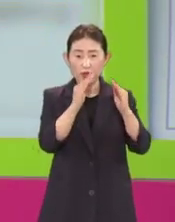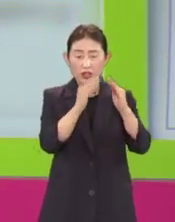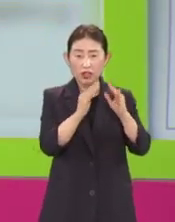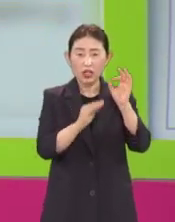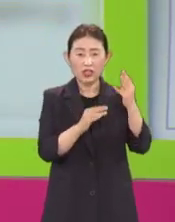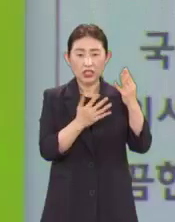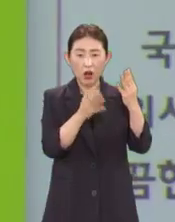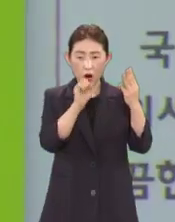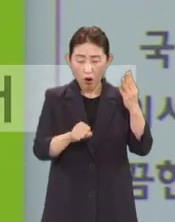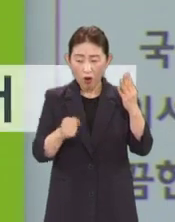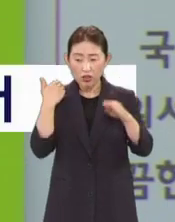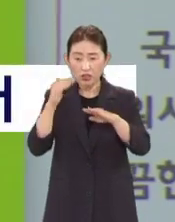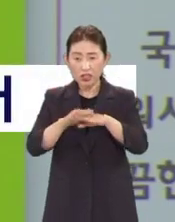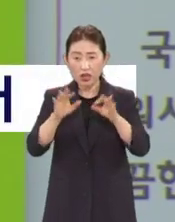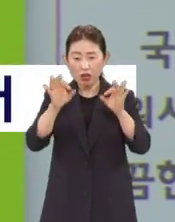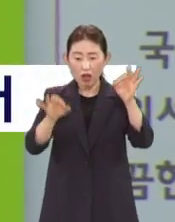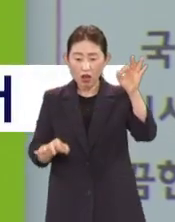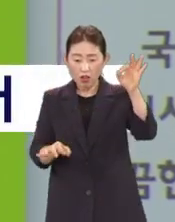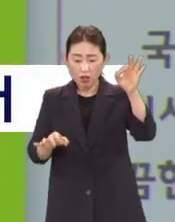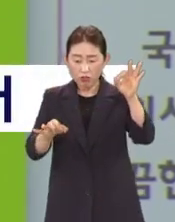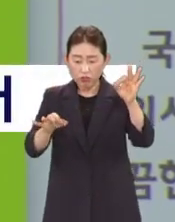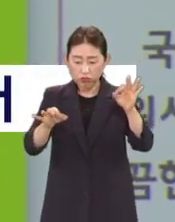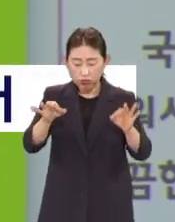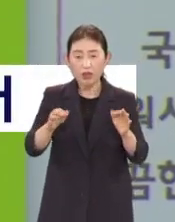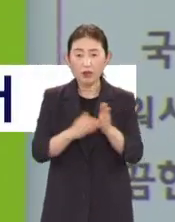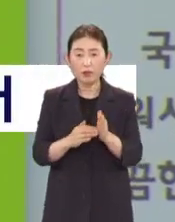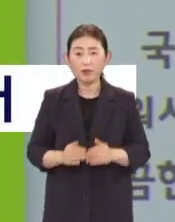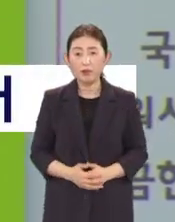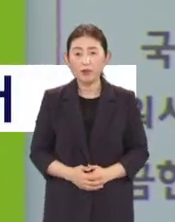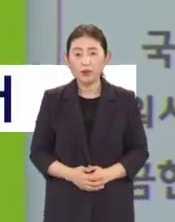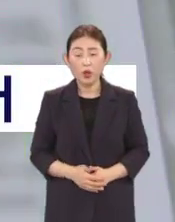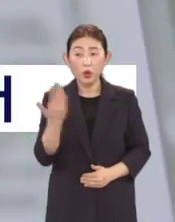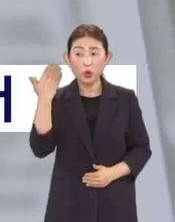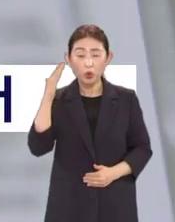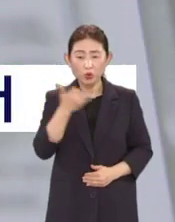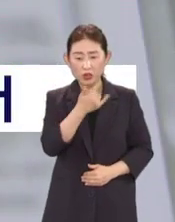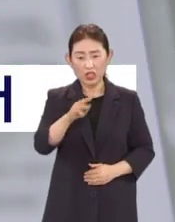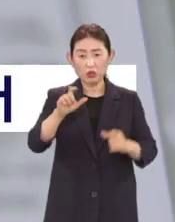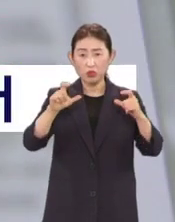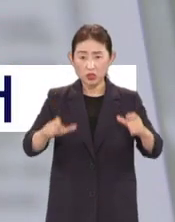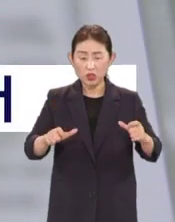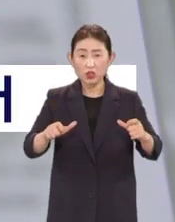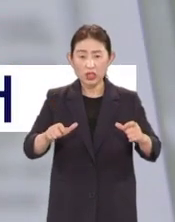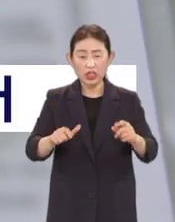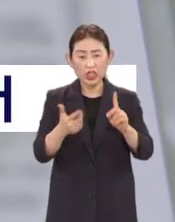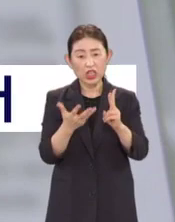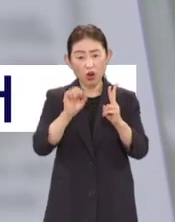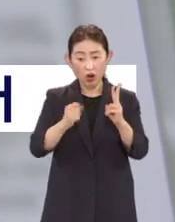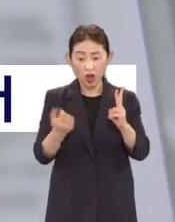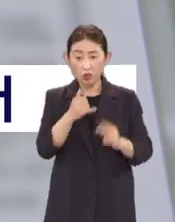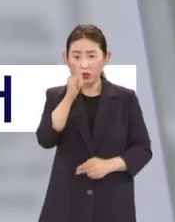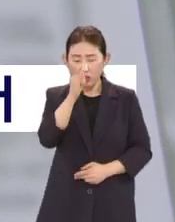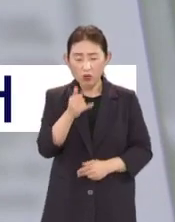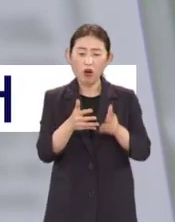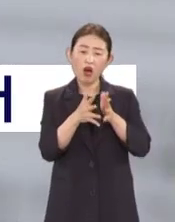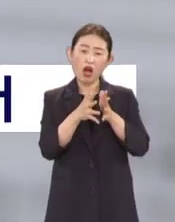전세가 차이가 3분의 1 아래로 좁혀진 겁니다 요즘 세종에서 줄잡아 2억원 안팎이면